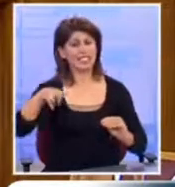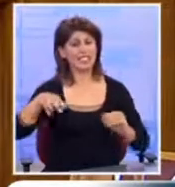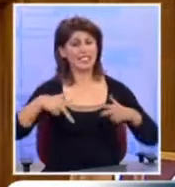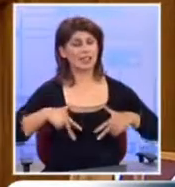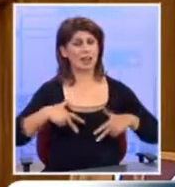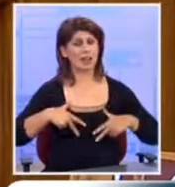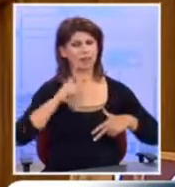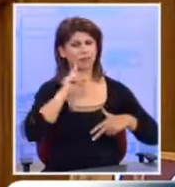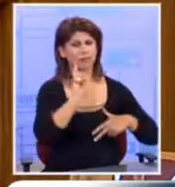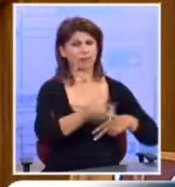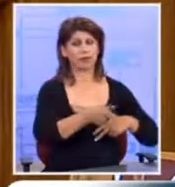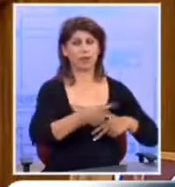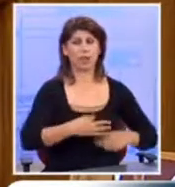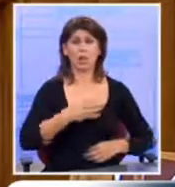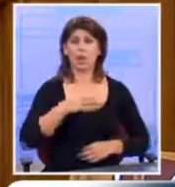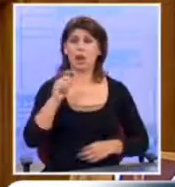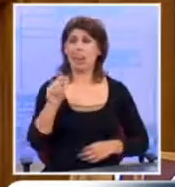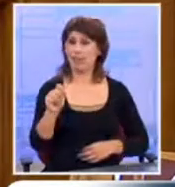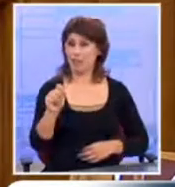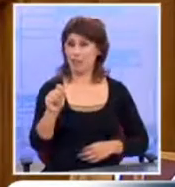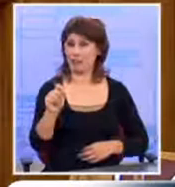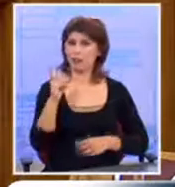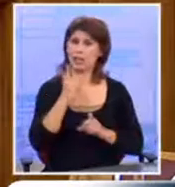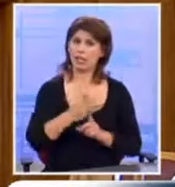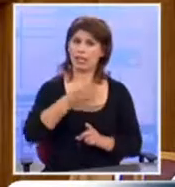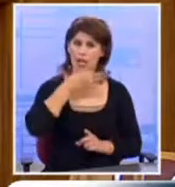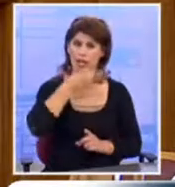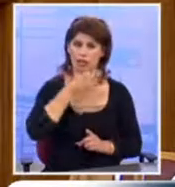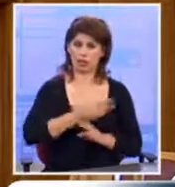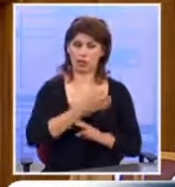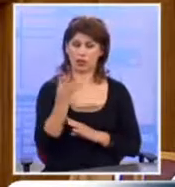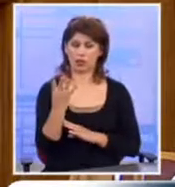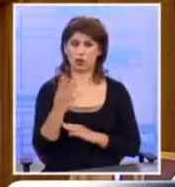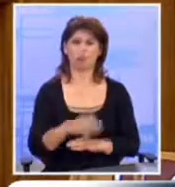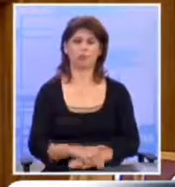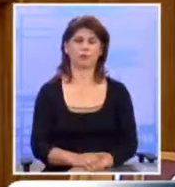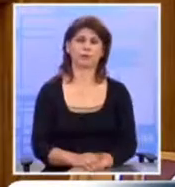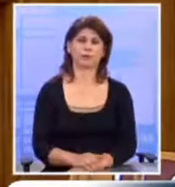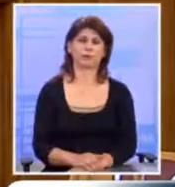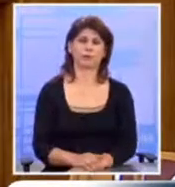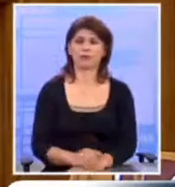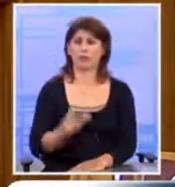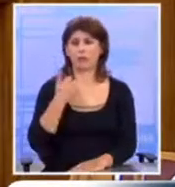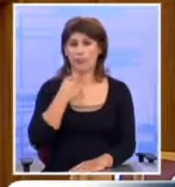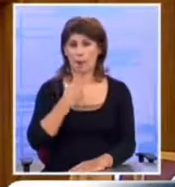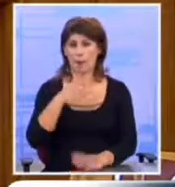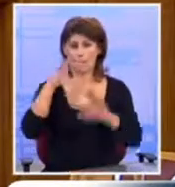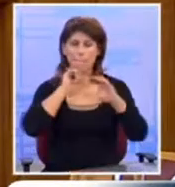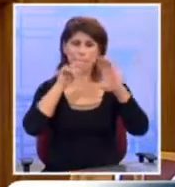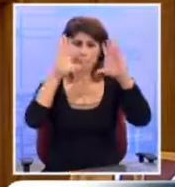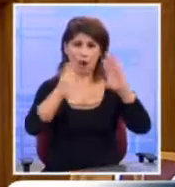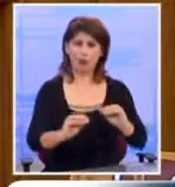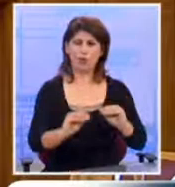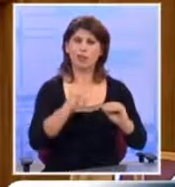συγκυβέρνηση. Μάλιστα, ο κύριος Αρβανιτίδης, ο ειδικός αγορητής του ΠΑΣΟΚ, αναφερόμενος χθες στο μαύρο, μίλησε επί